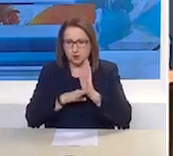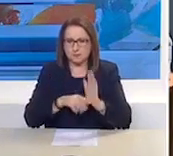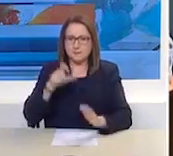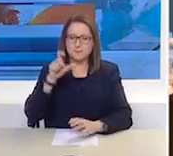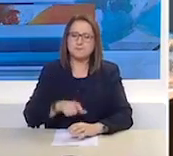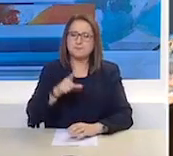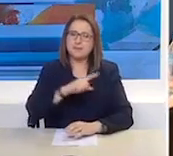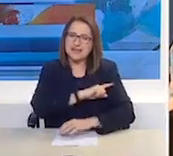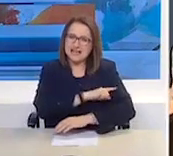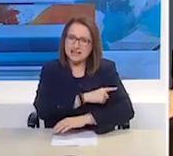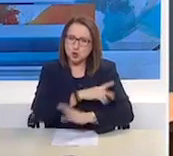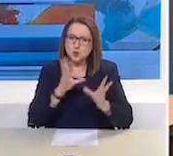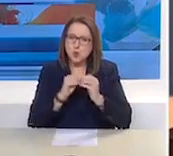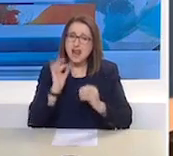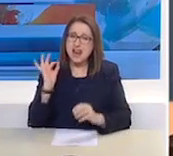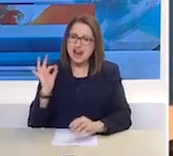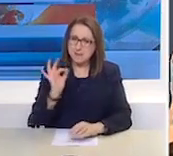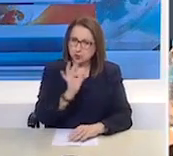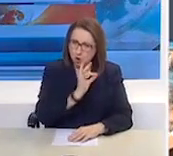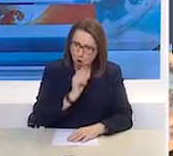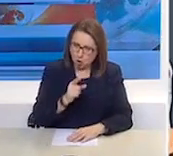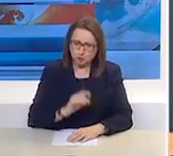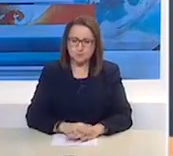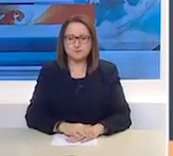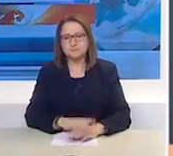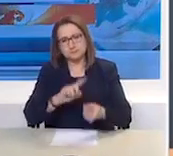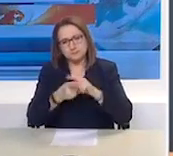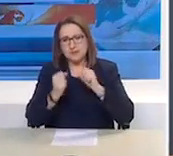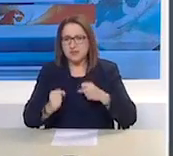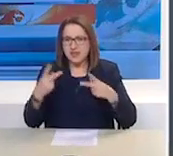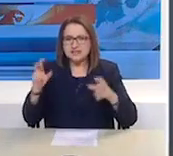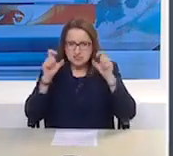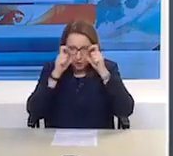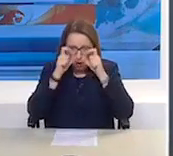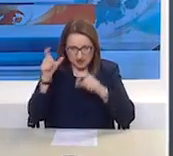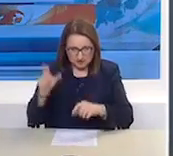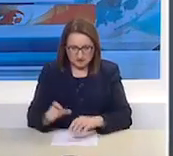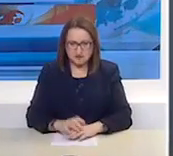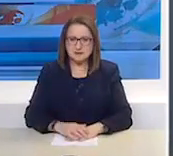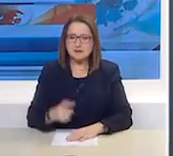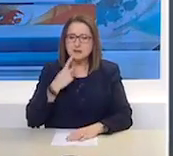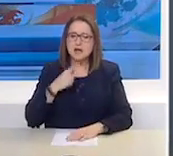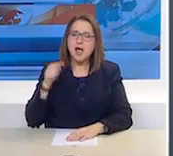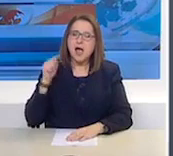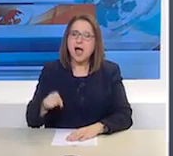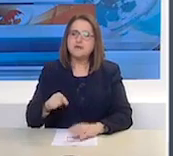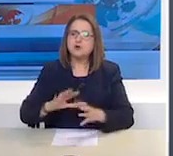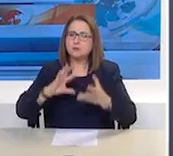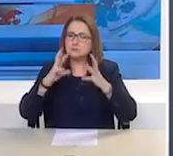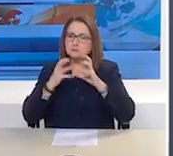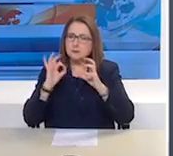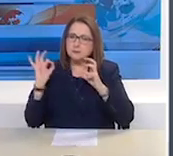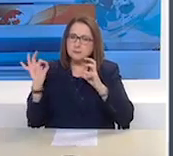Καλησπέρα σας. Η πανδημία του νέου κορονοϊού SARS-CoV-2 συνεχίζεται σε όλο τον κόσμο. Το σύνολο